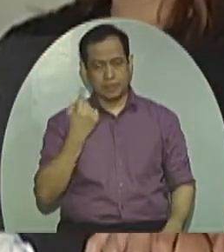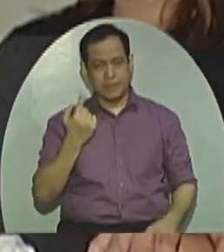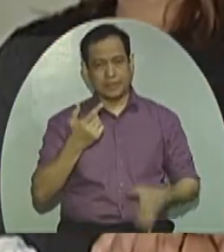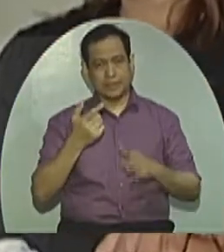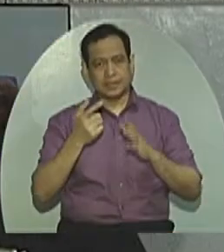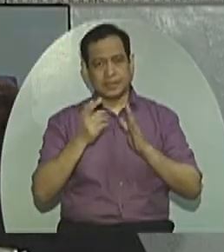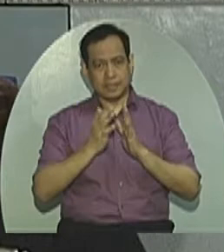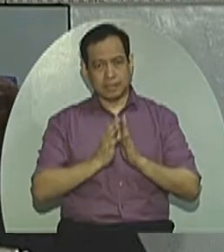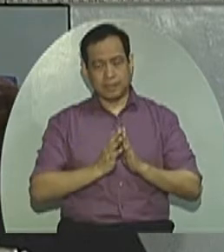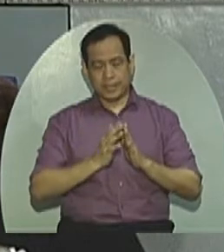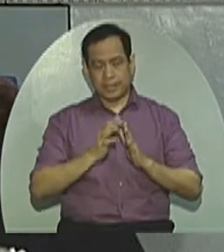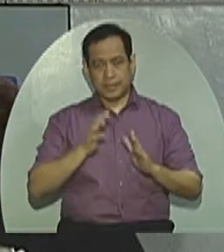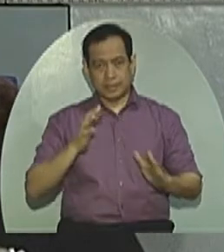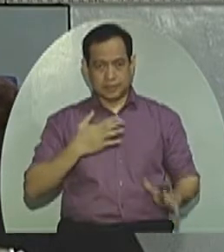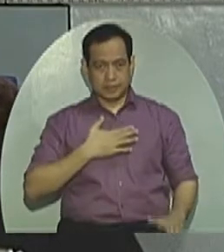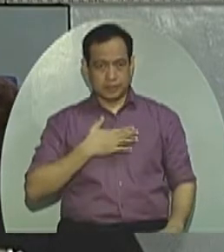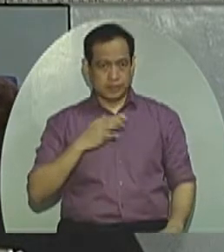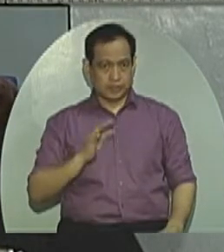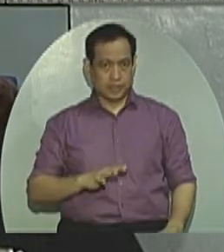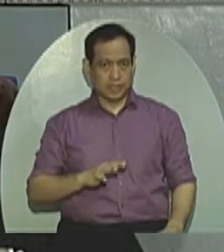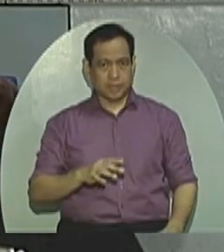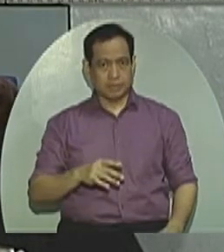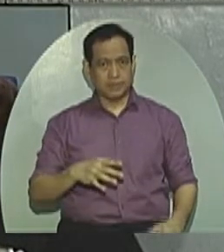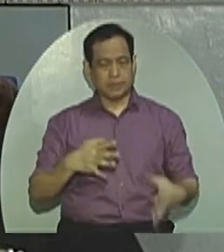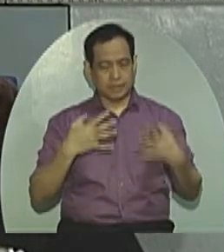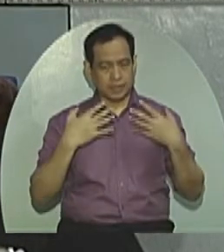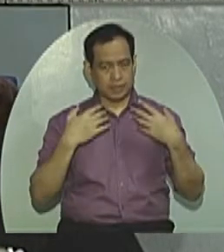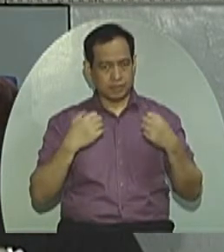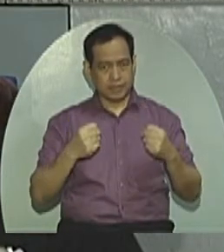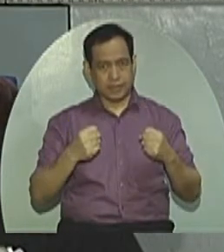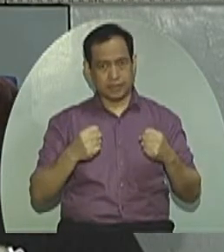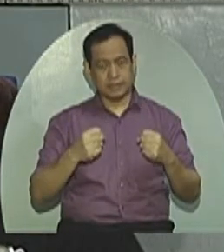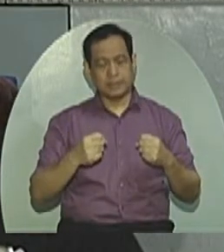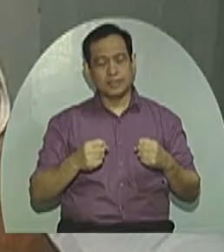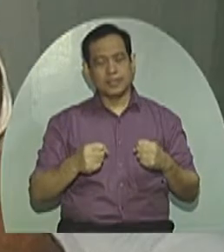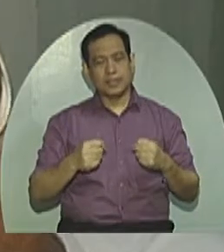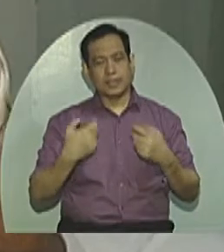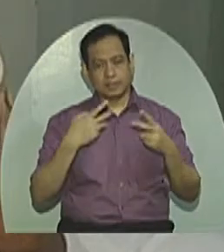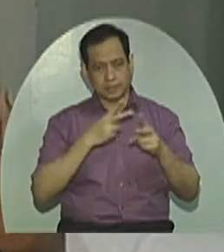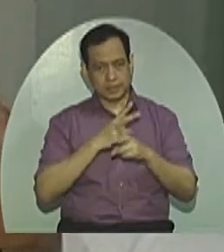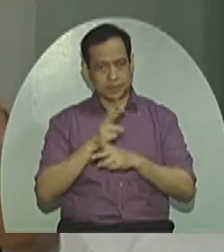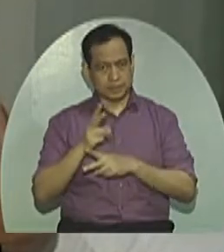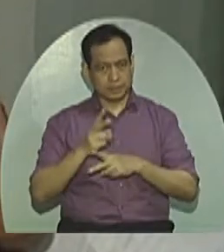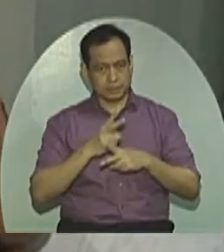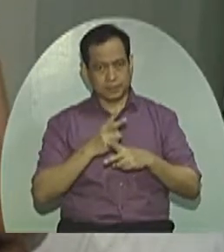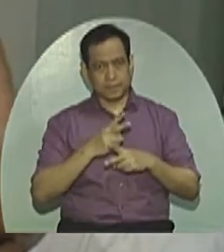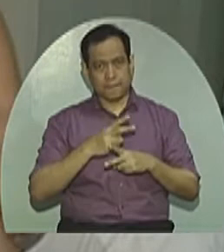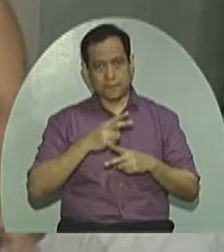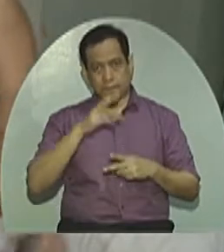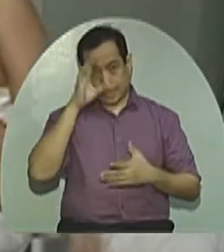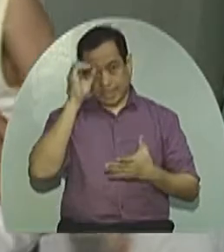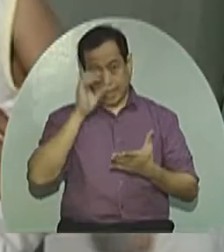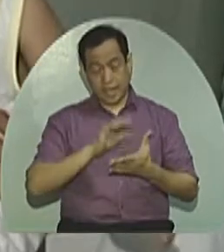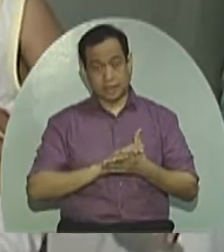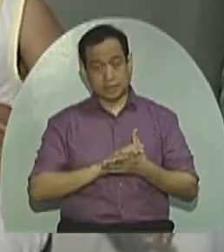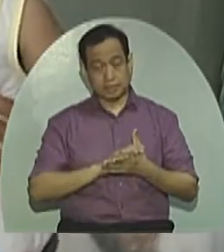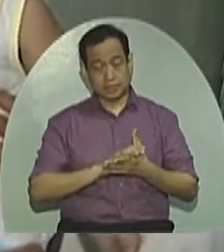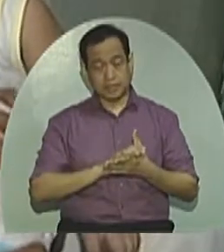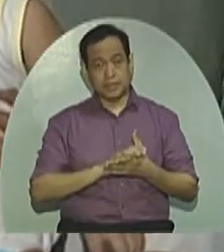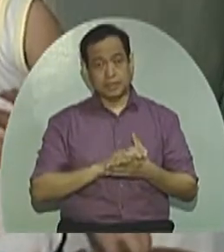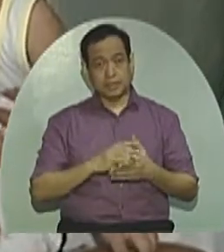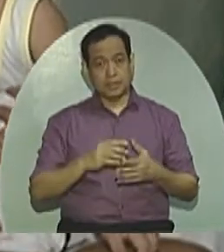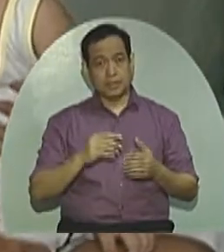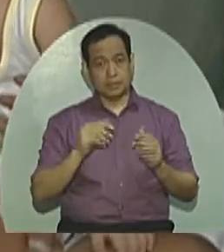na gumaling nga siya. Yun po, tapos tinututukan din naman siyang maigi. Ang asawa ni Thermin na